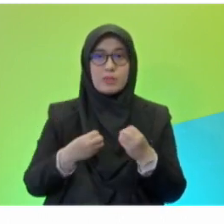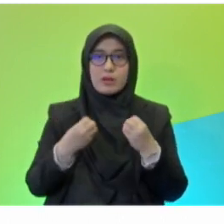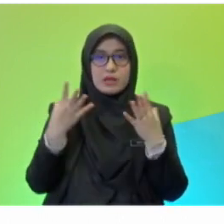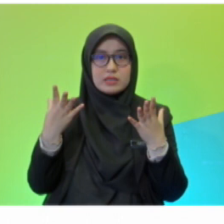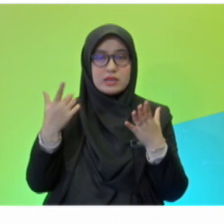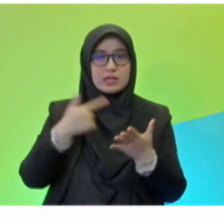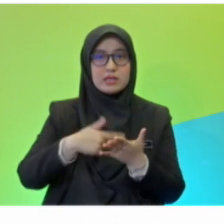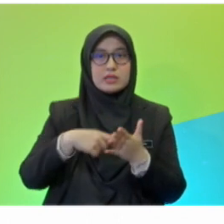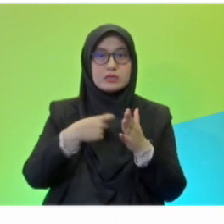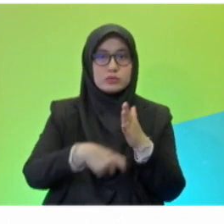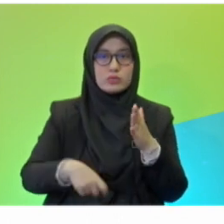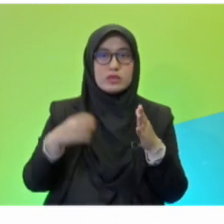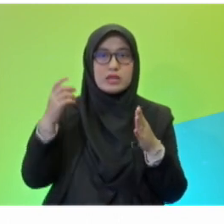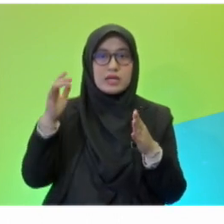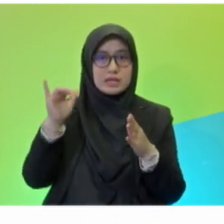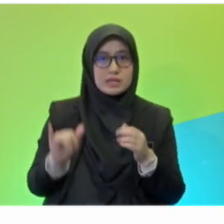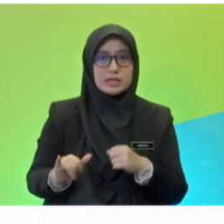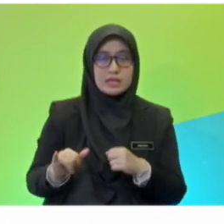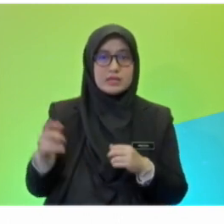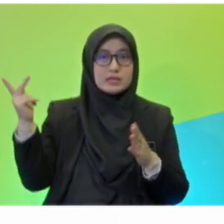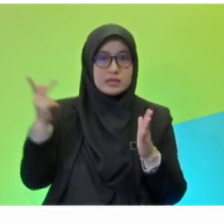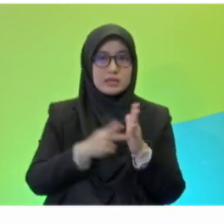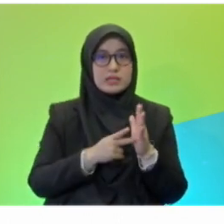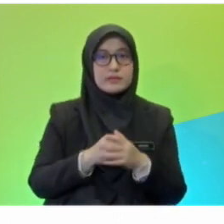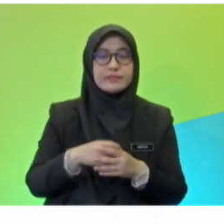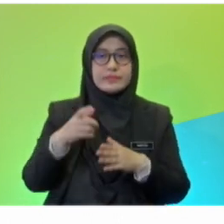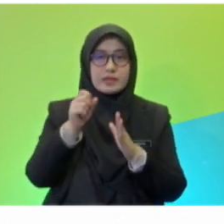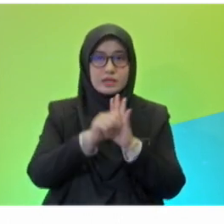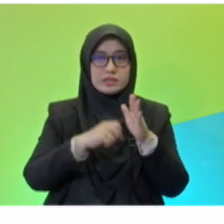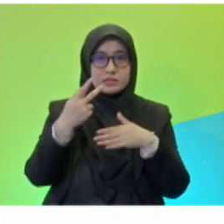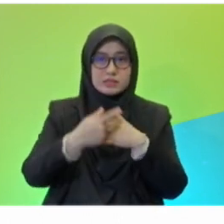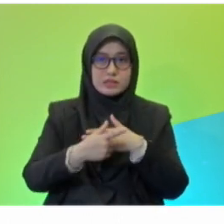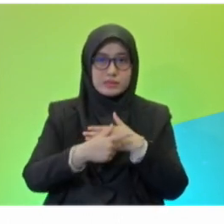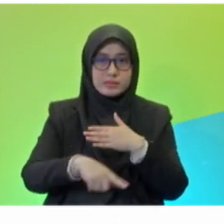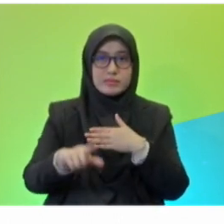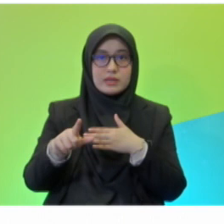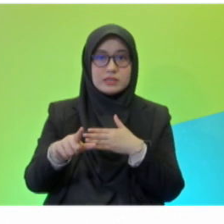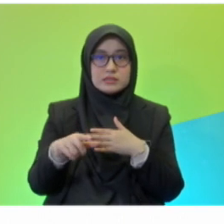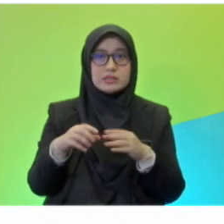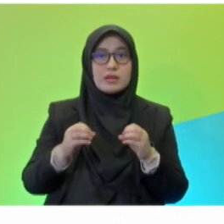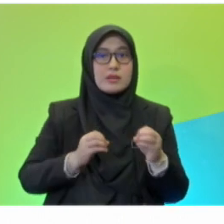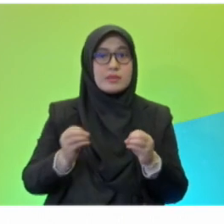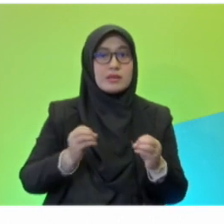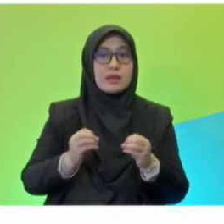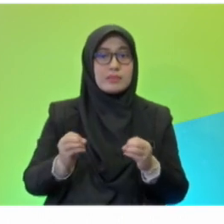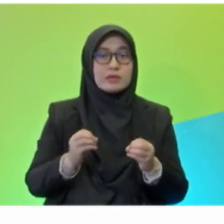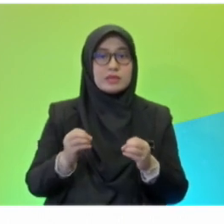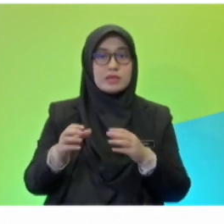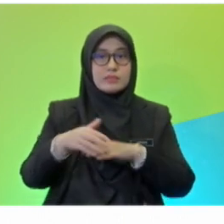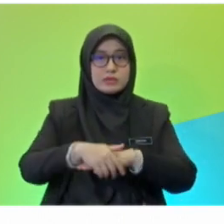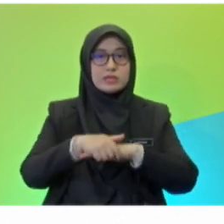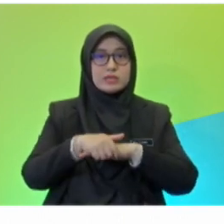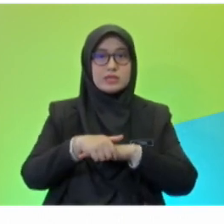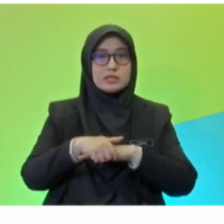juga rendah baik kemudian selepas selepas peta Pinang betis penduduk mesti melakukan jumlah